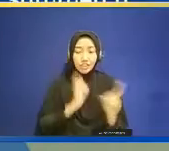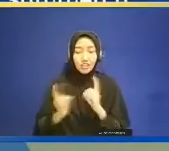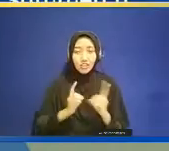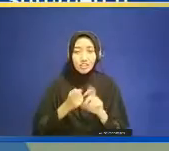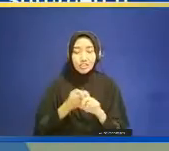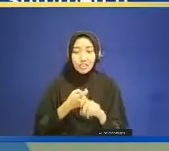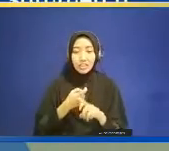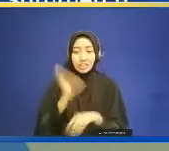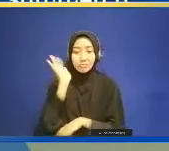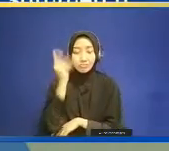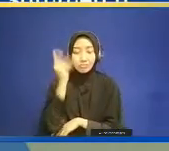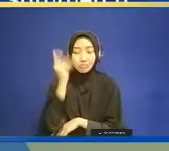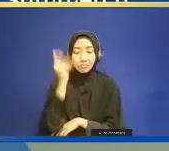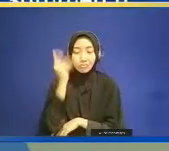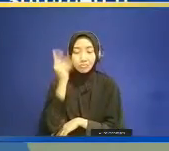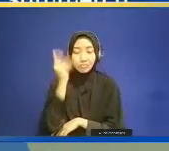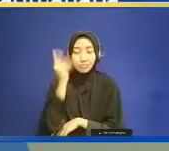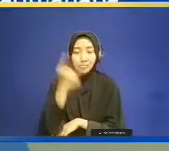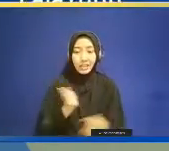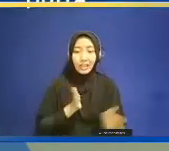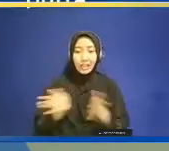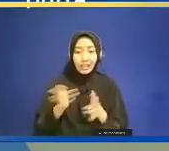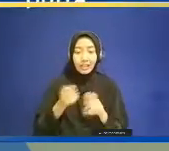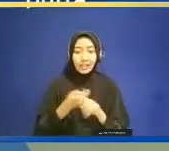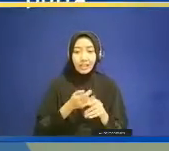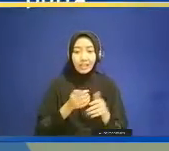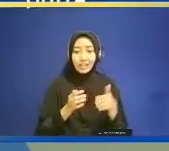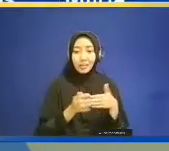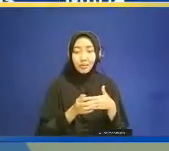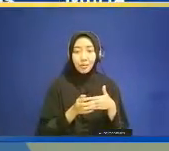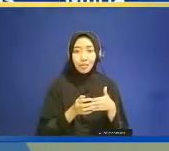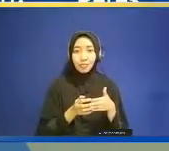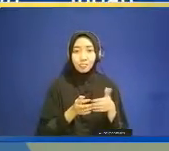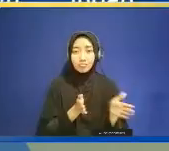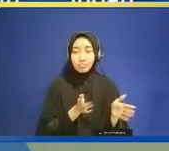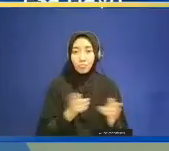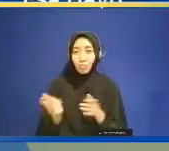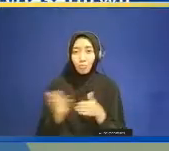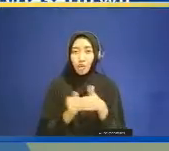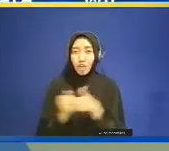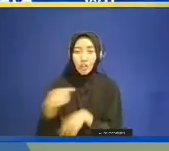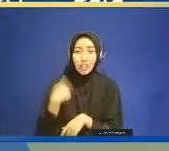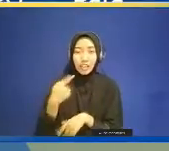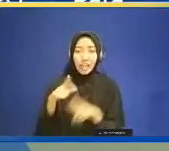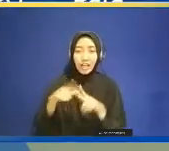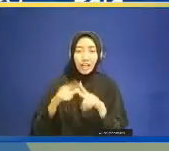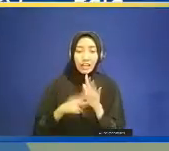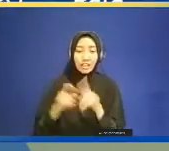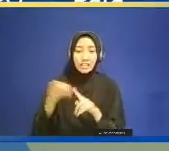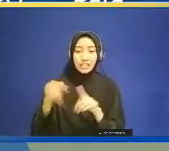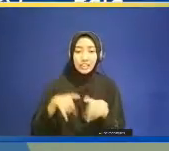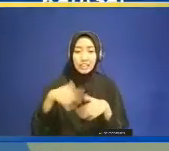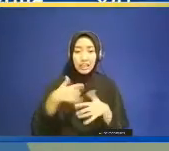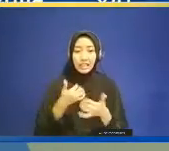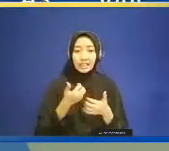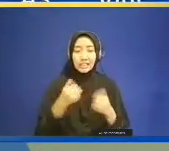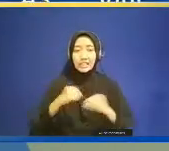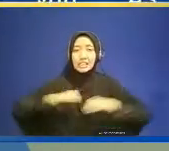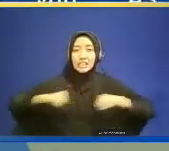panelis kita dan juga arahan dari moderator hitam bahan Dini Jadi sekarang saatnya kita senam Jempol ya